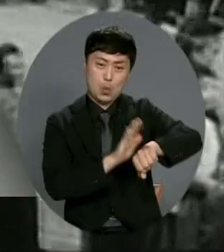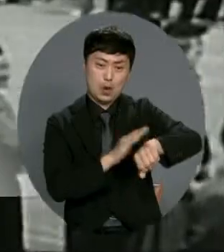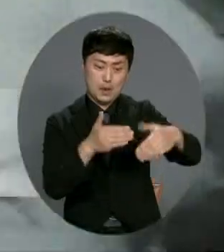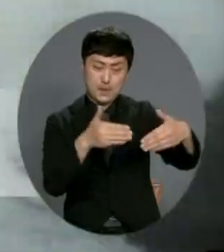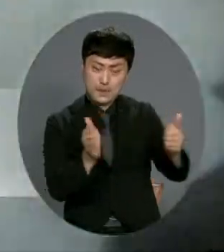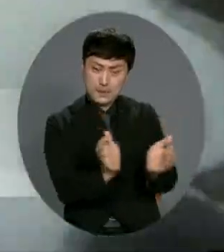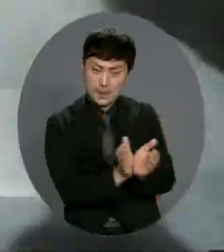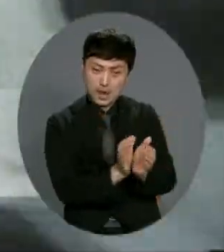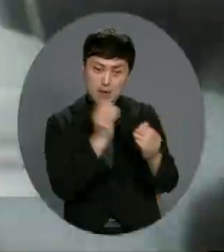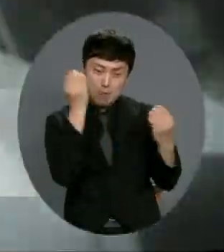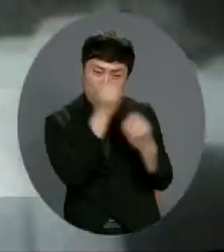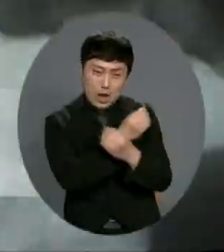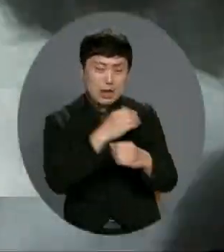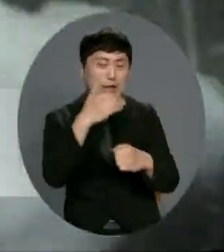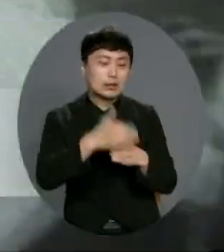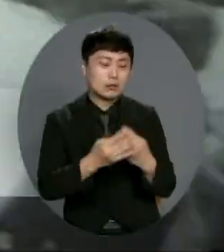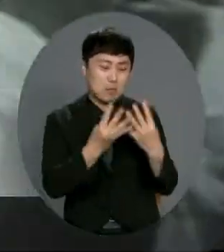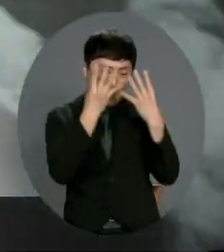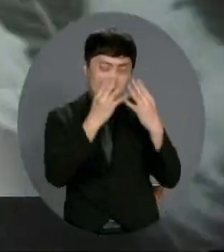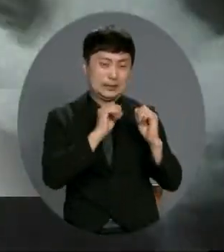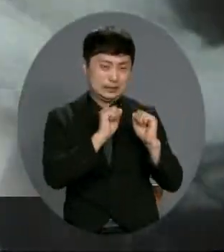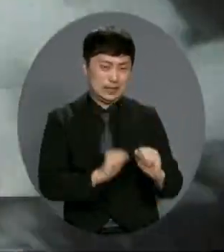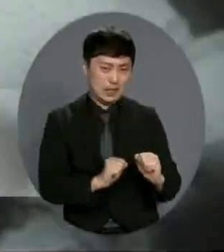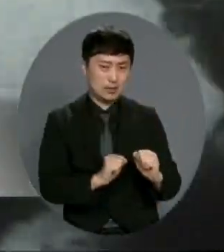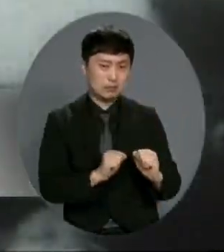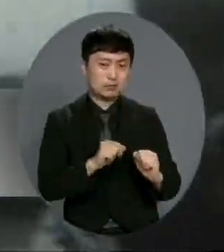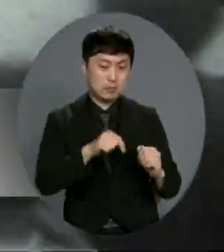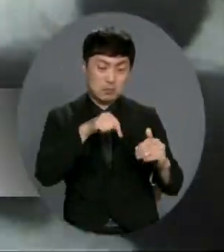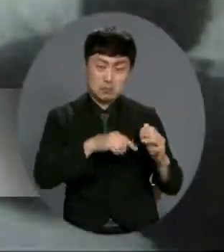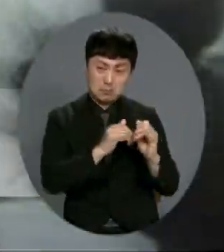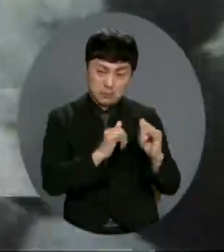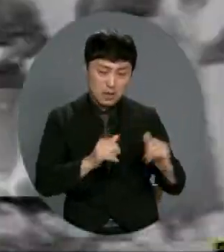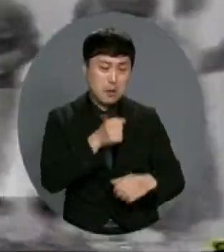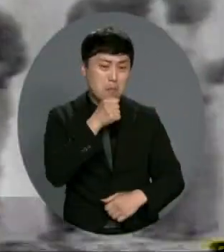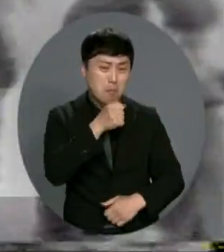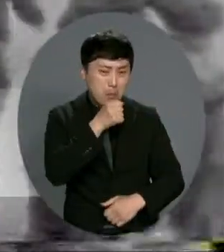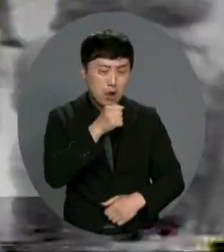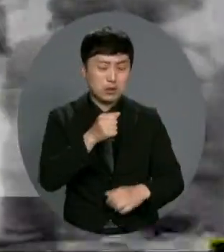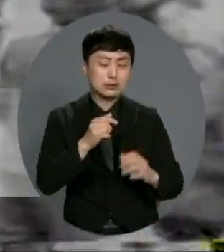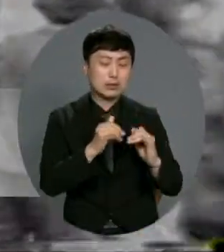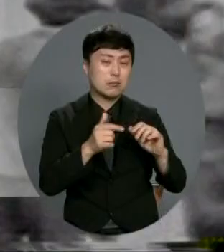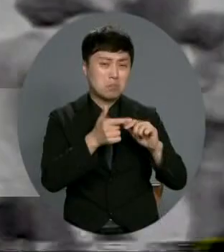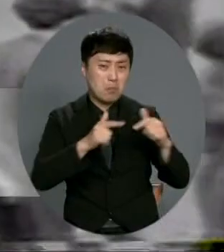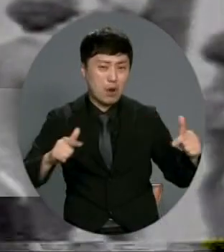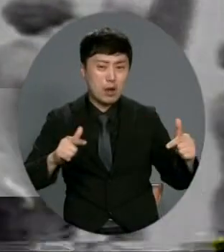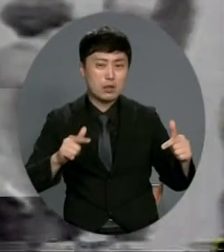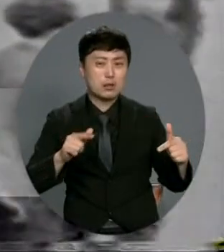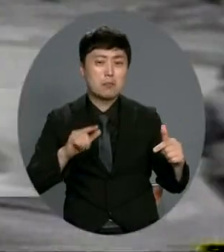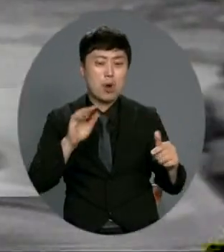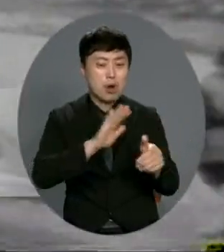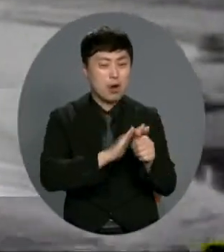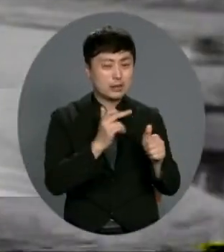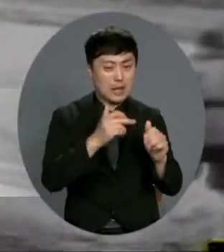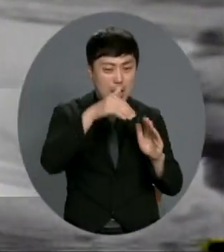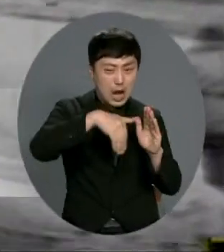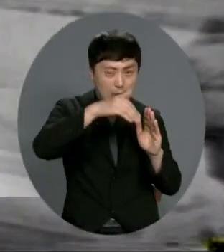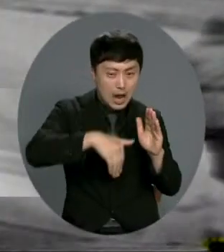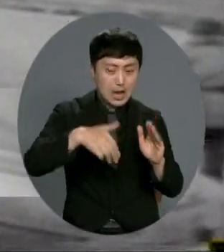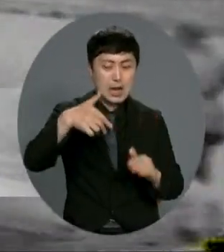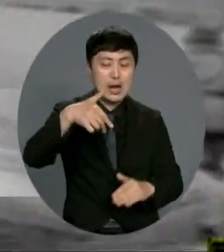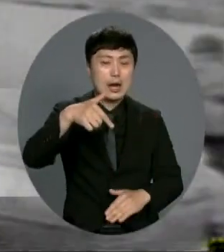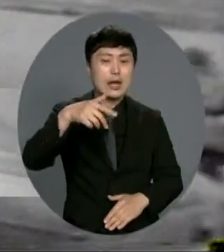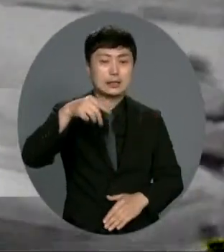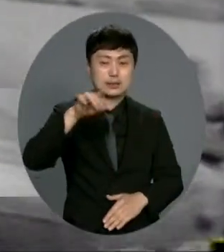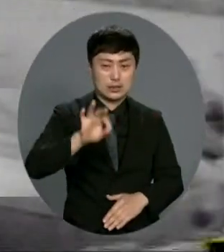대구 형무소의 수감 중이던 재소자와 보도연맹원 예비금속자들이 경상 코발트 광산과 대구 가창골